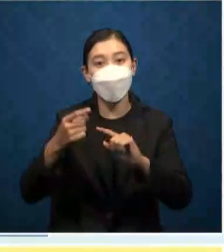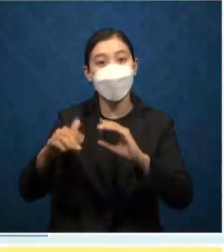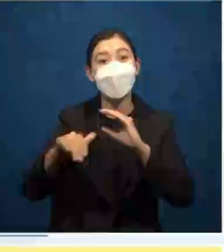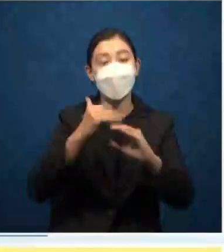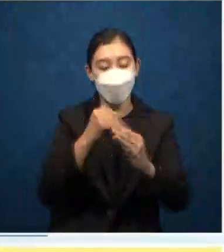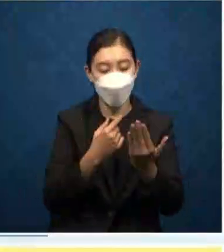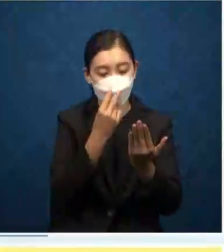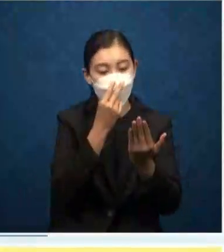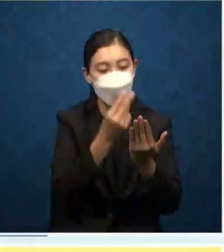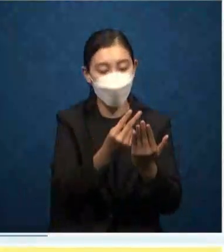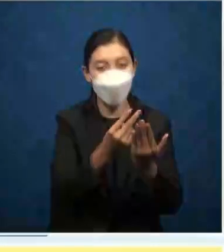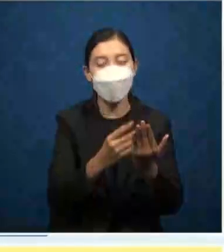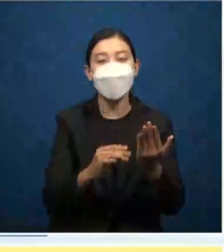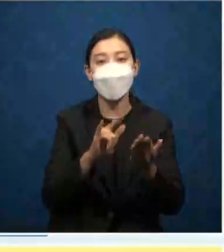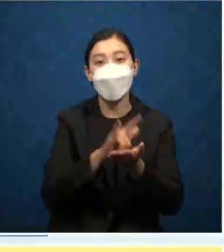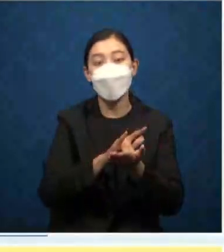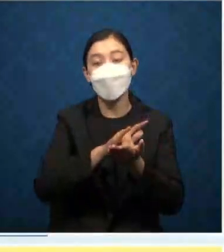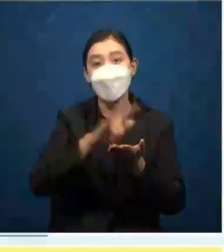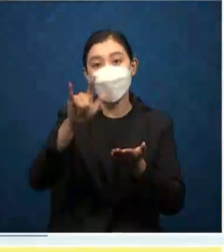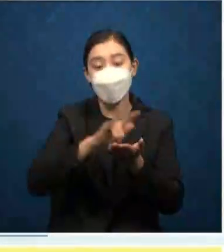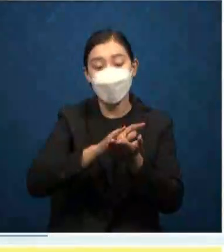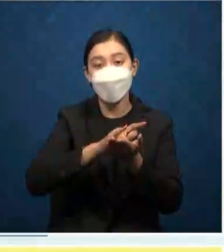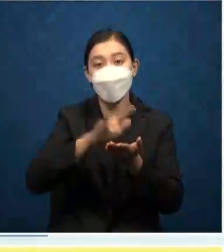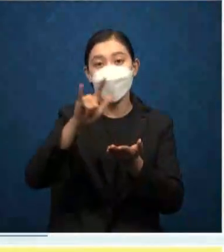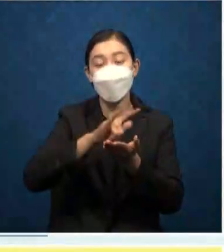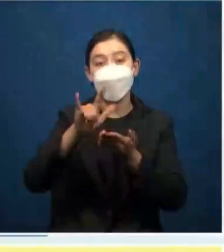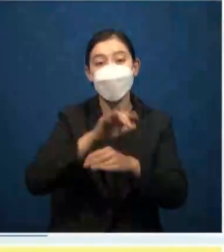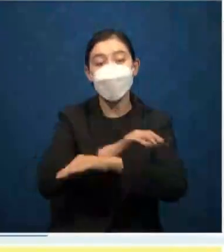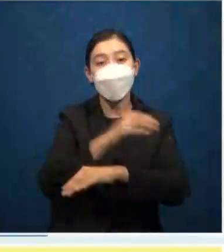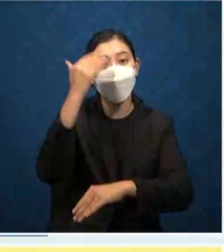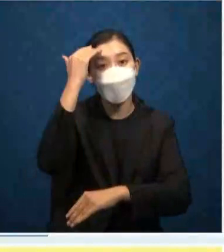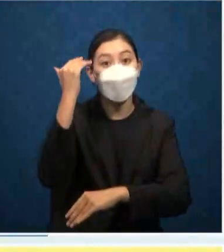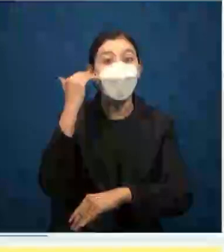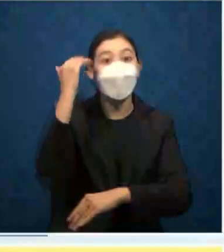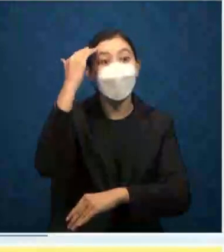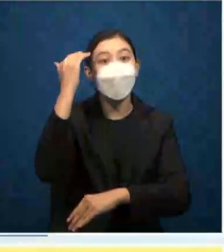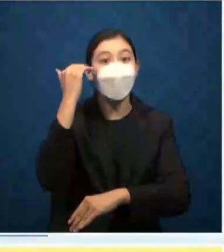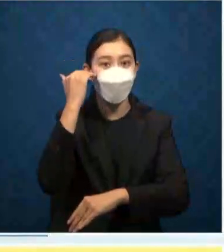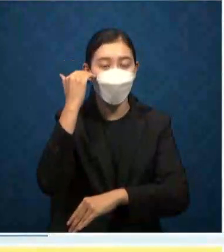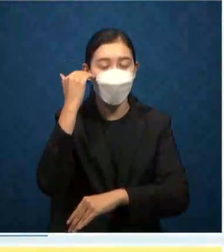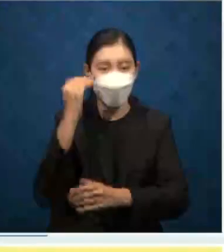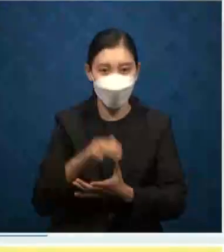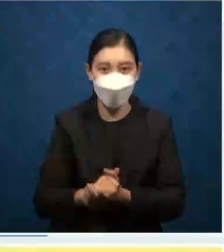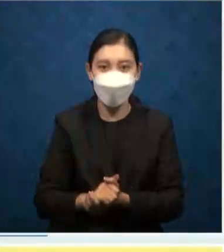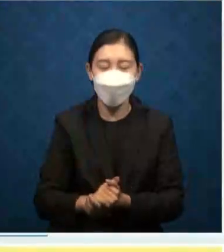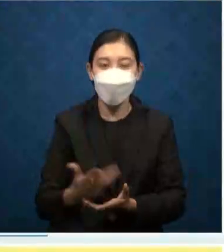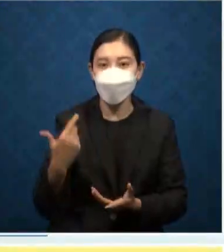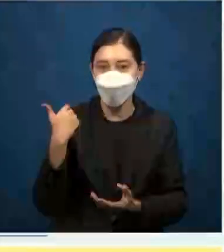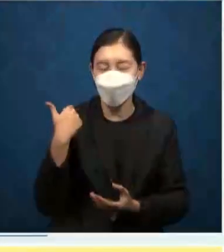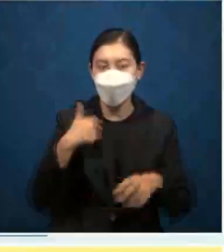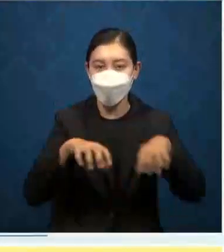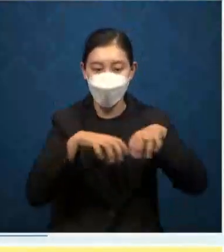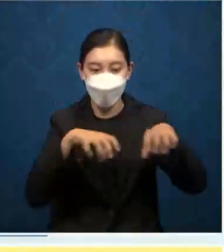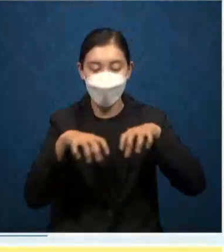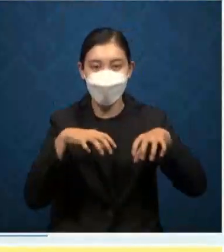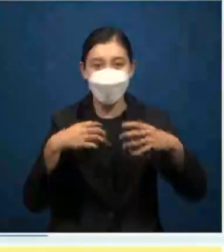ที่สนามบินอินชอนประเทศเกาหลีเขามีมุมที่ให้ผู้เดินทางไปแวะแต่งกาย